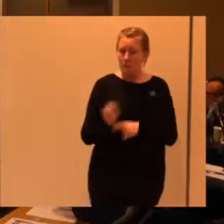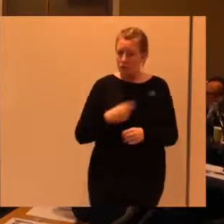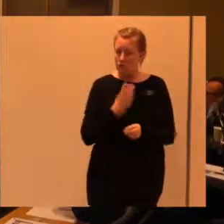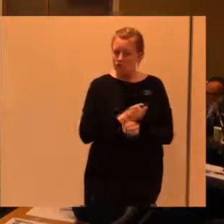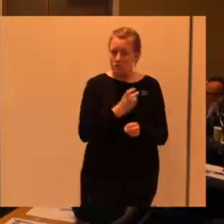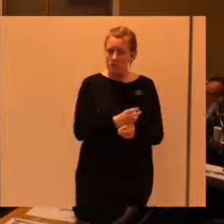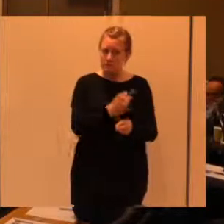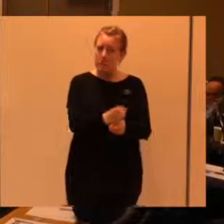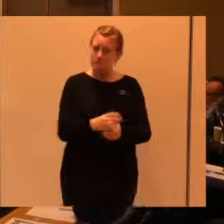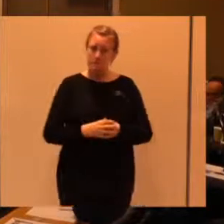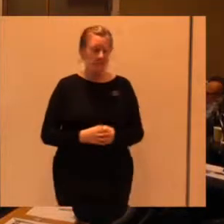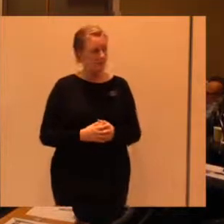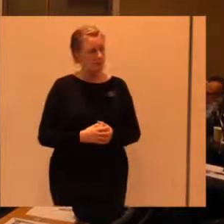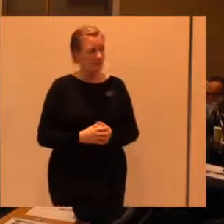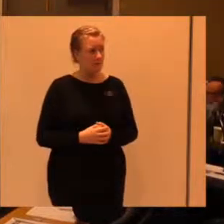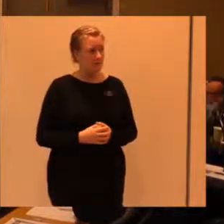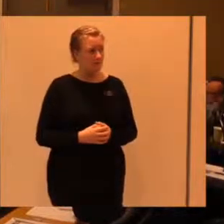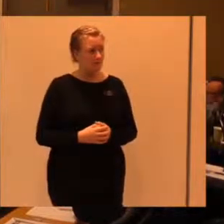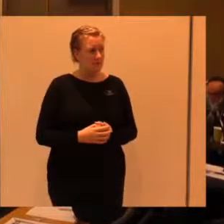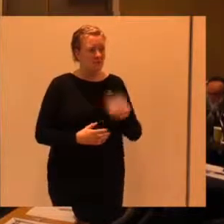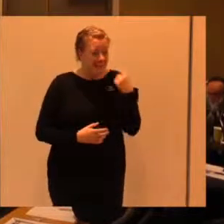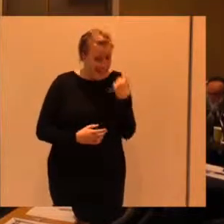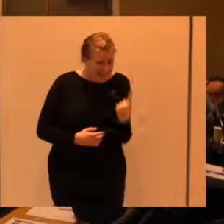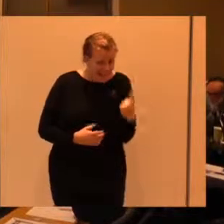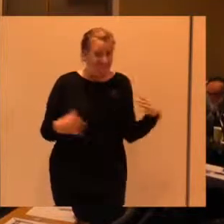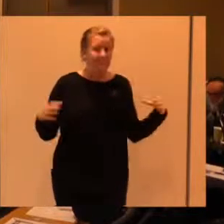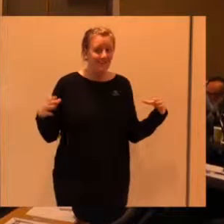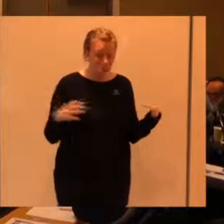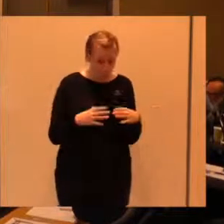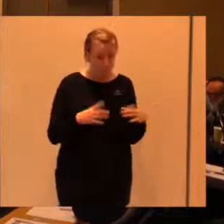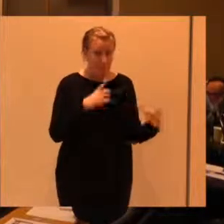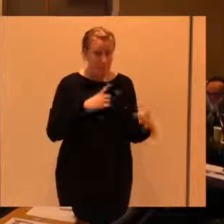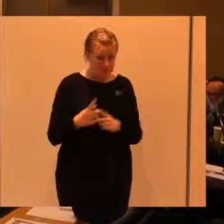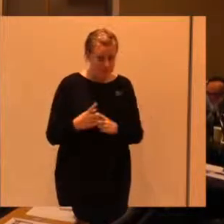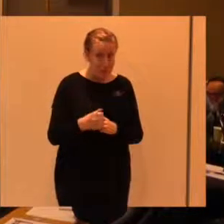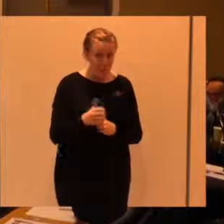säga att det finns bara en grupp personer hittills som vi har sett